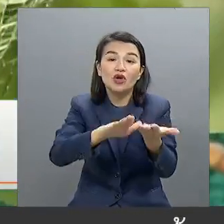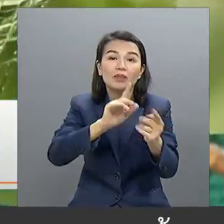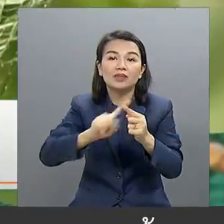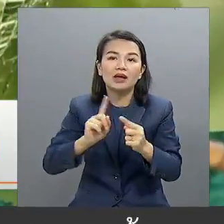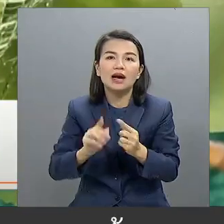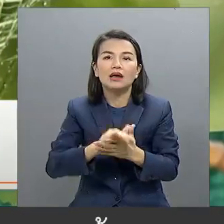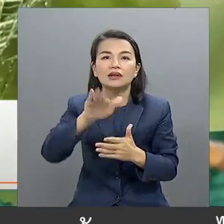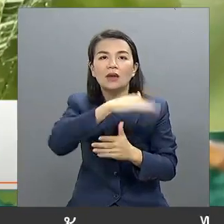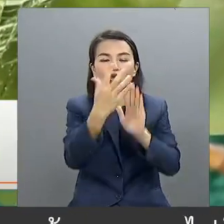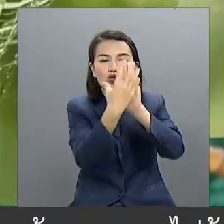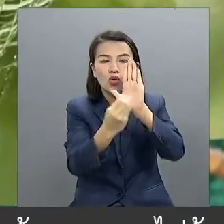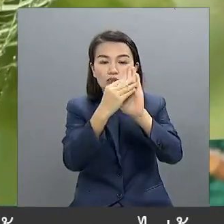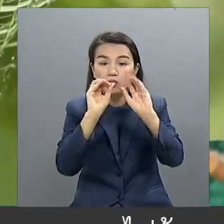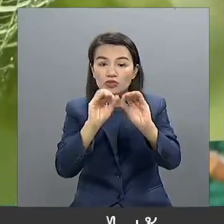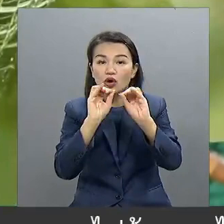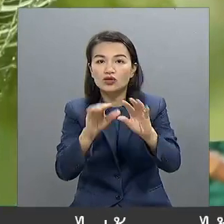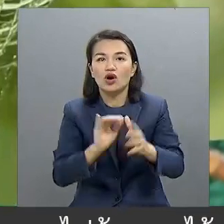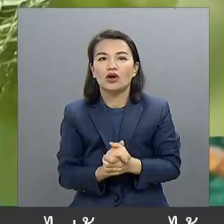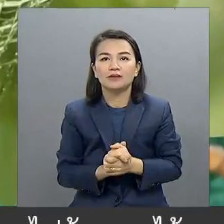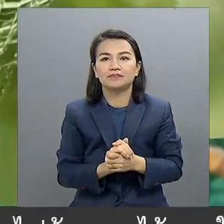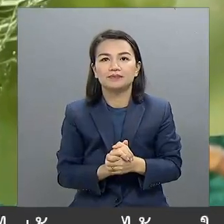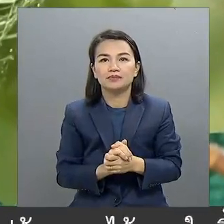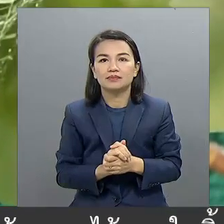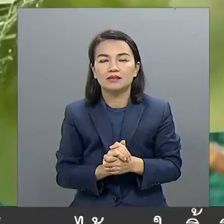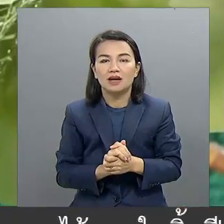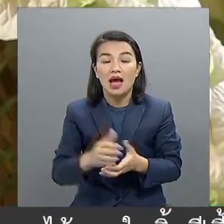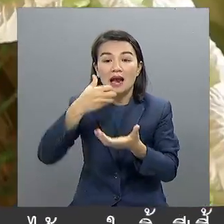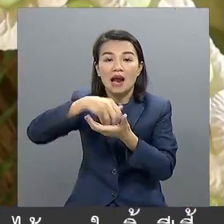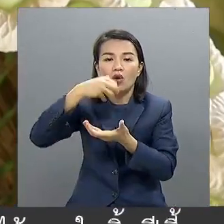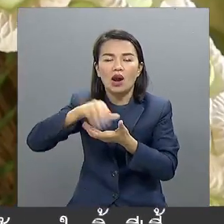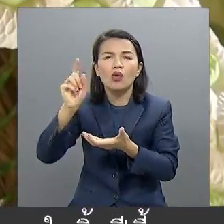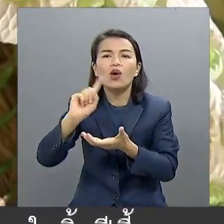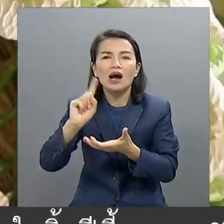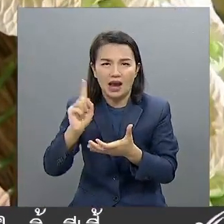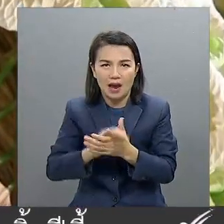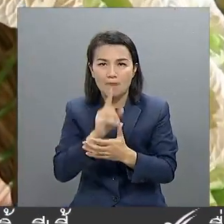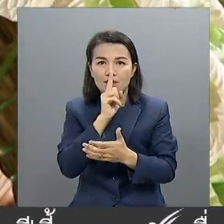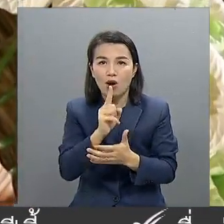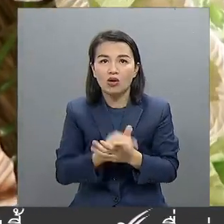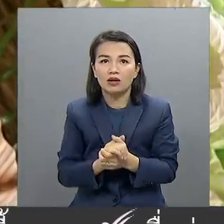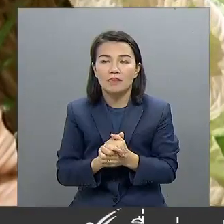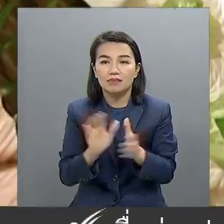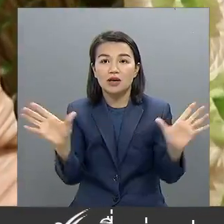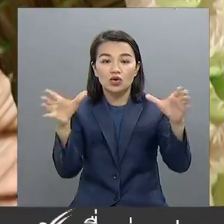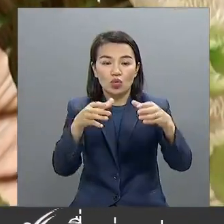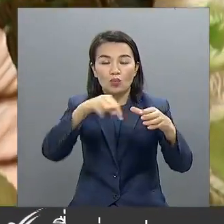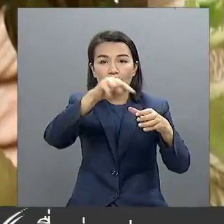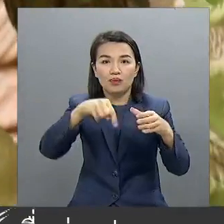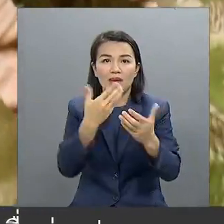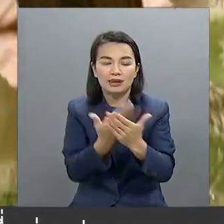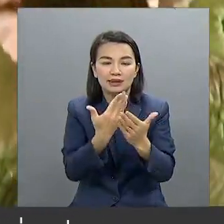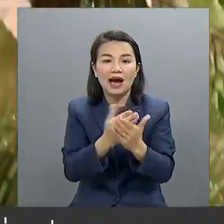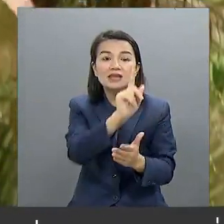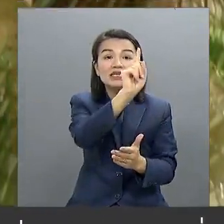กรมใครั้นี้ครัคุณสีนวนครั เลาให้ฟังแบบนี้ บอกว่าเขาจะมีการรวมกันลงขันคนละ 1,000 บาท